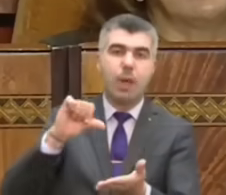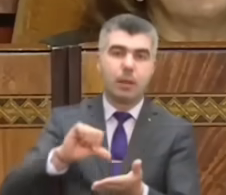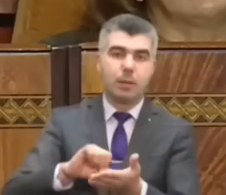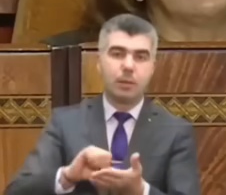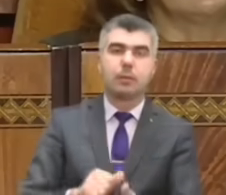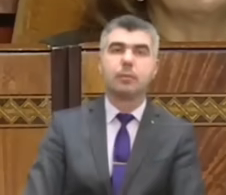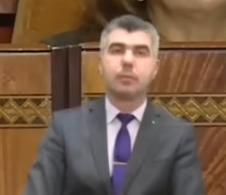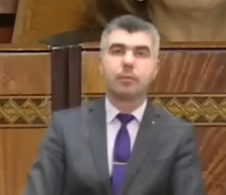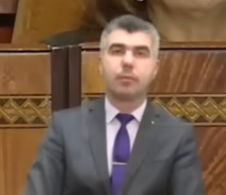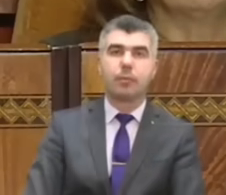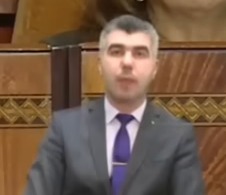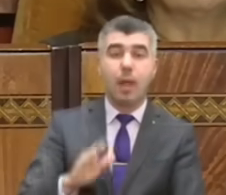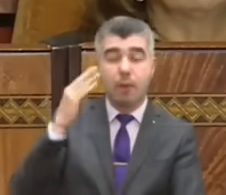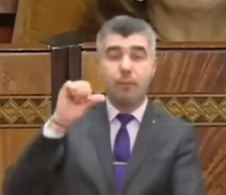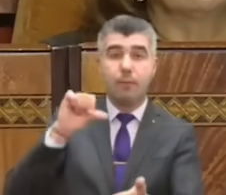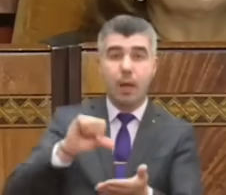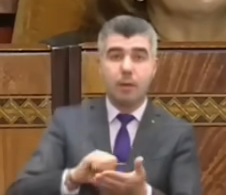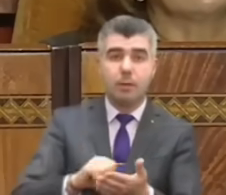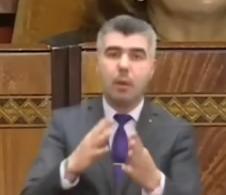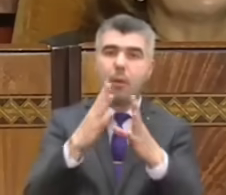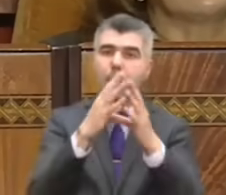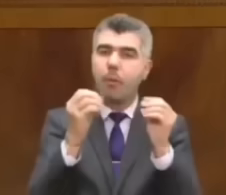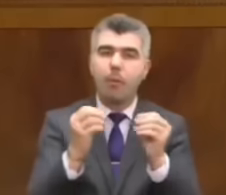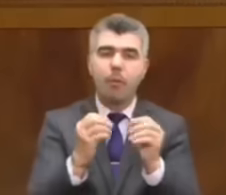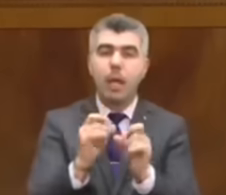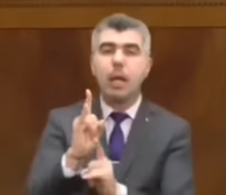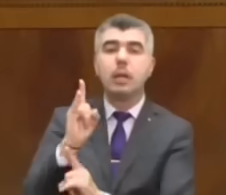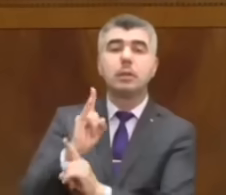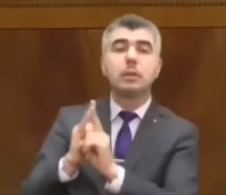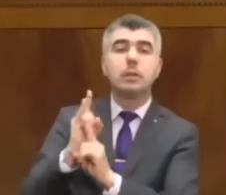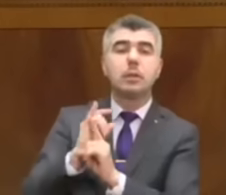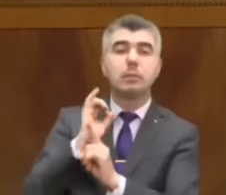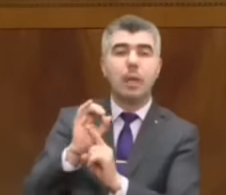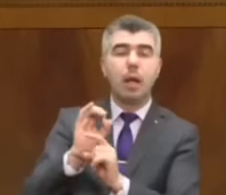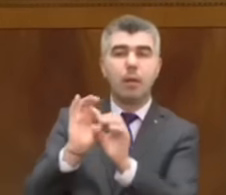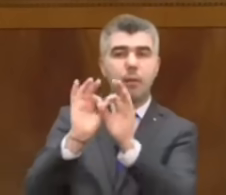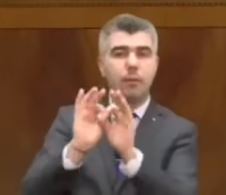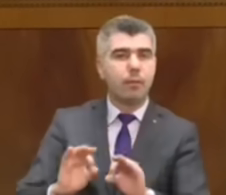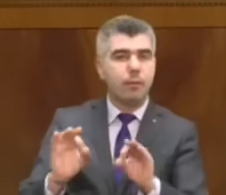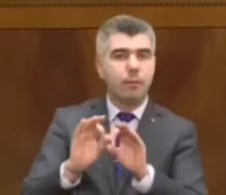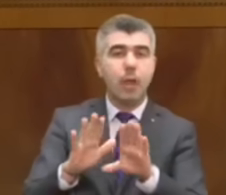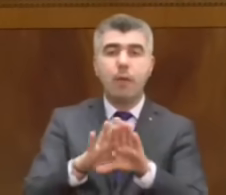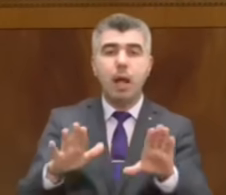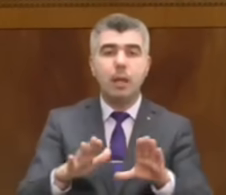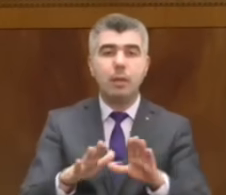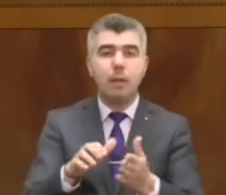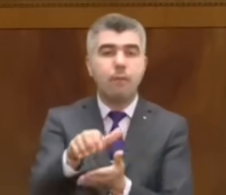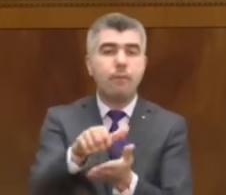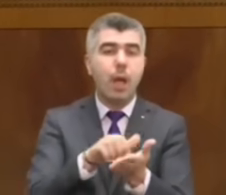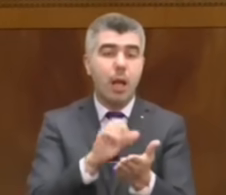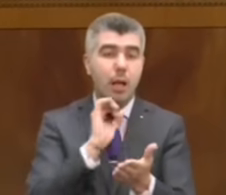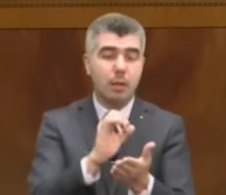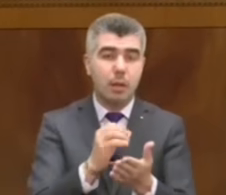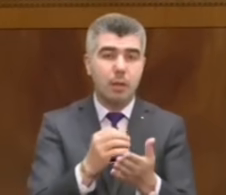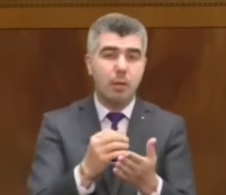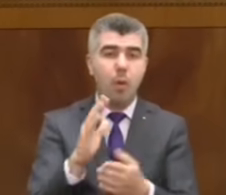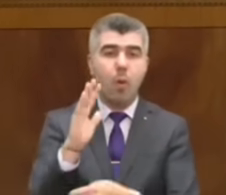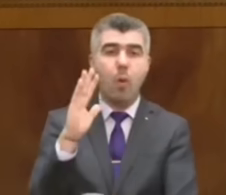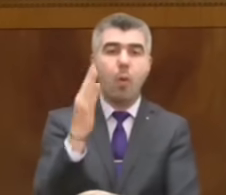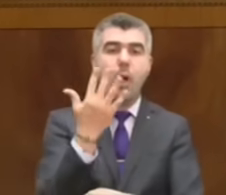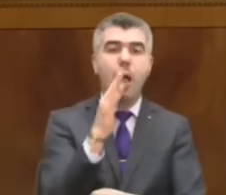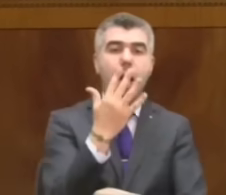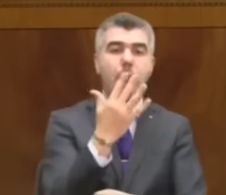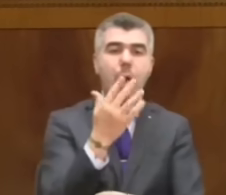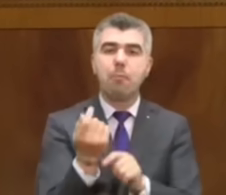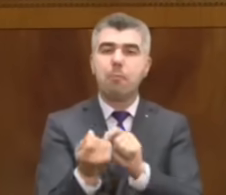فمدينة فاس شوهت هندستها وأهدرت ثرواتها الطبيعية من أراضي زراعية خصبة ومناطق غابوية، تحولت في